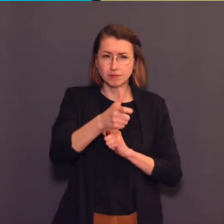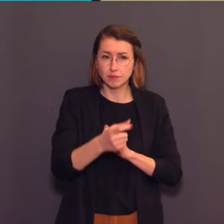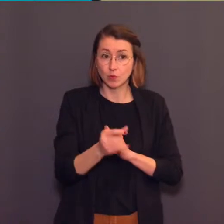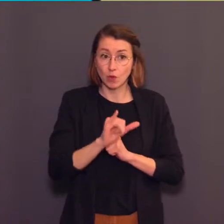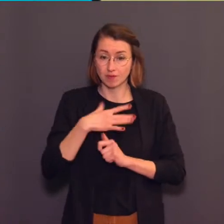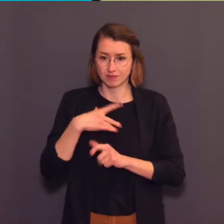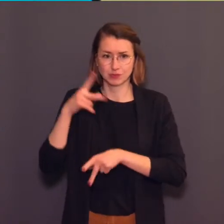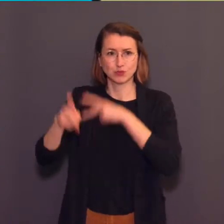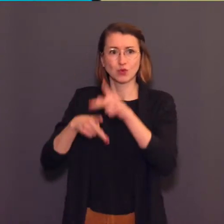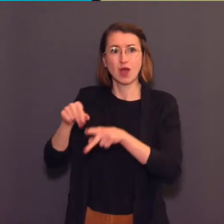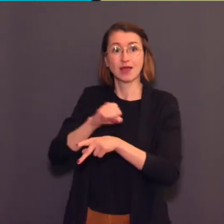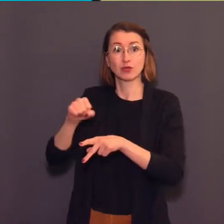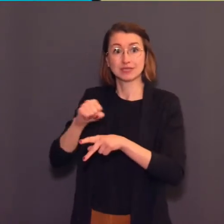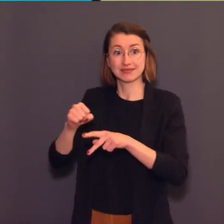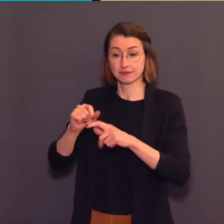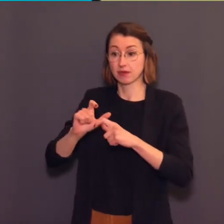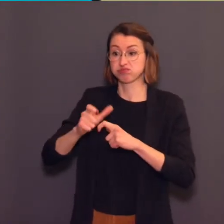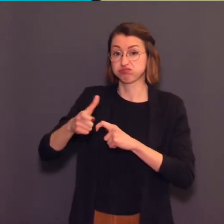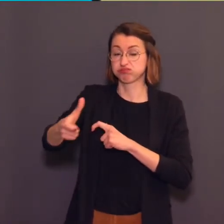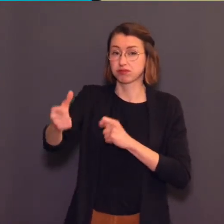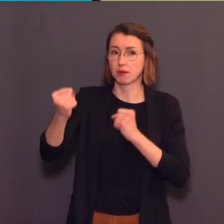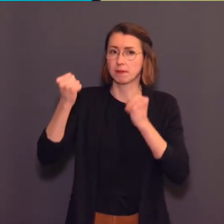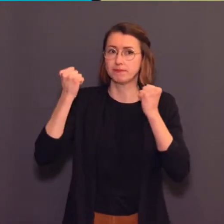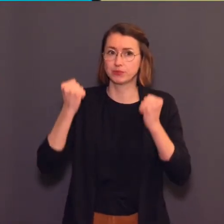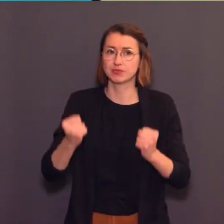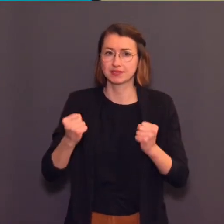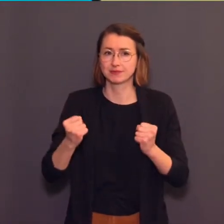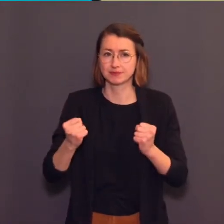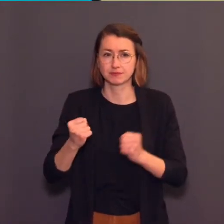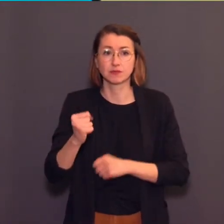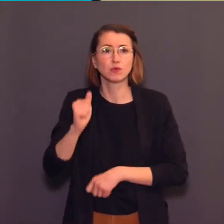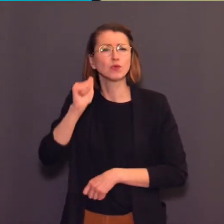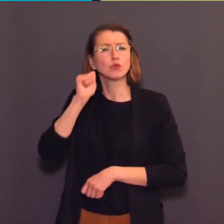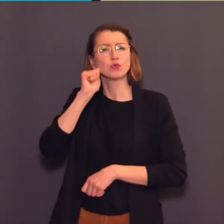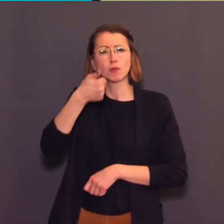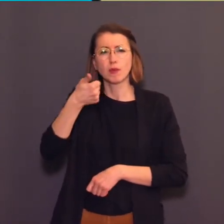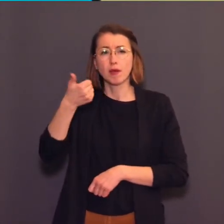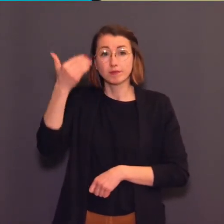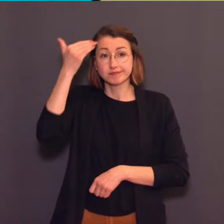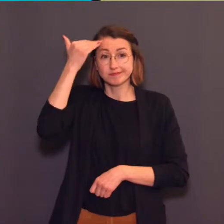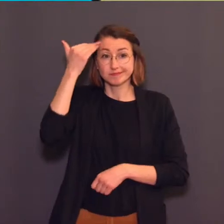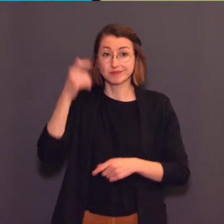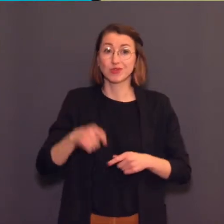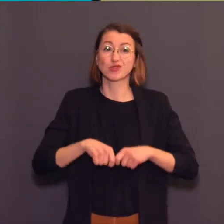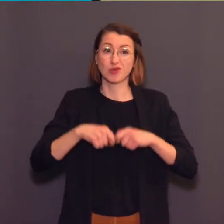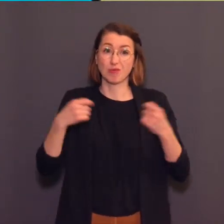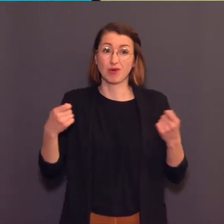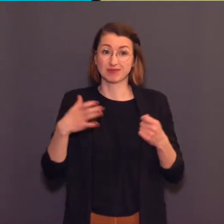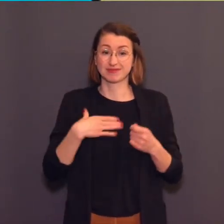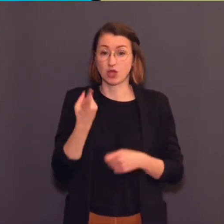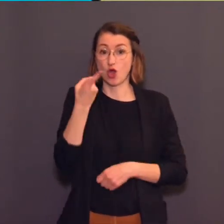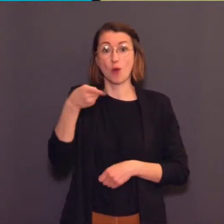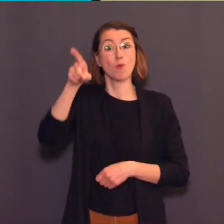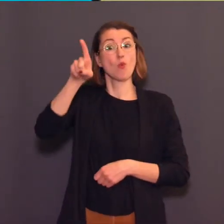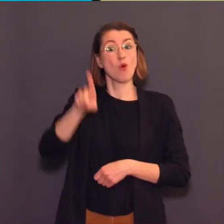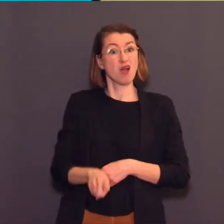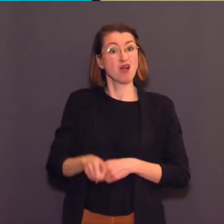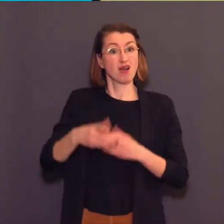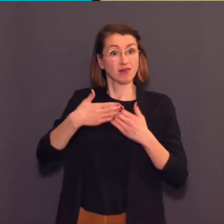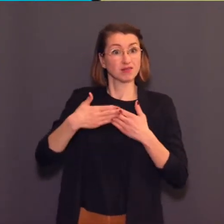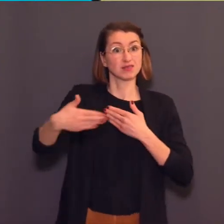partir de demain, comme vous le savez, et ceci pour 1 mois, il y a un nouveau cadre renforcé de mesures qui prend